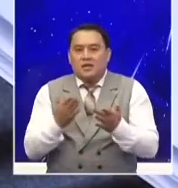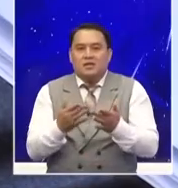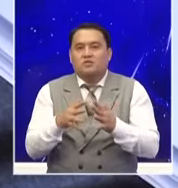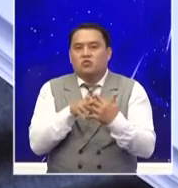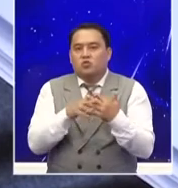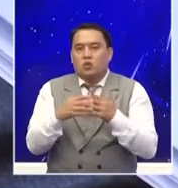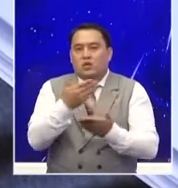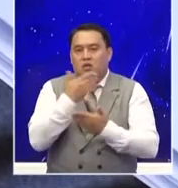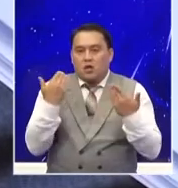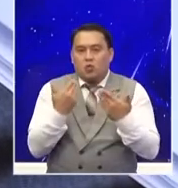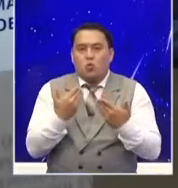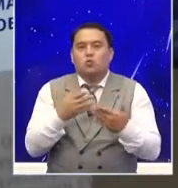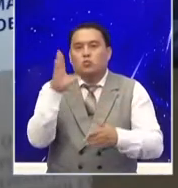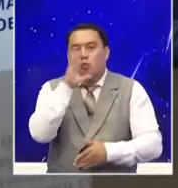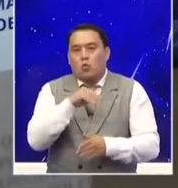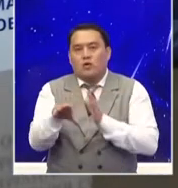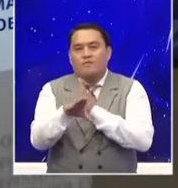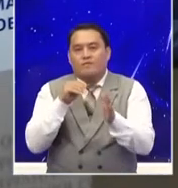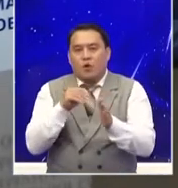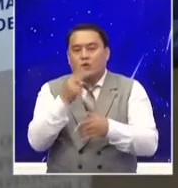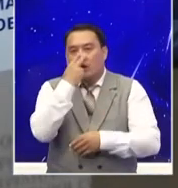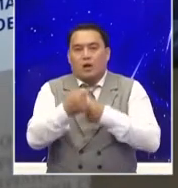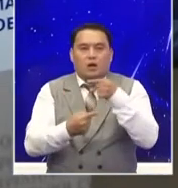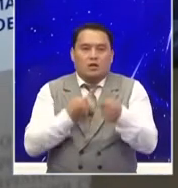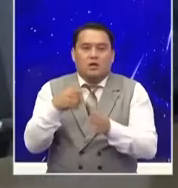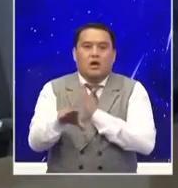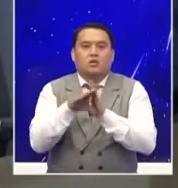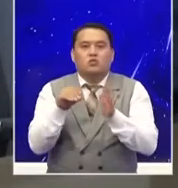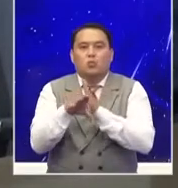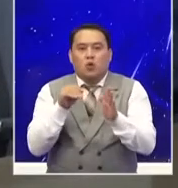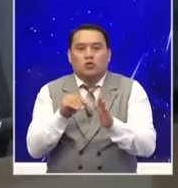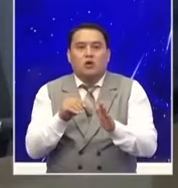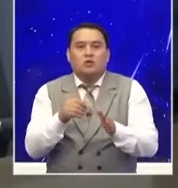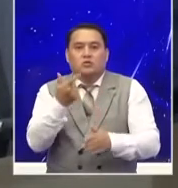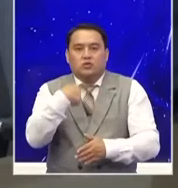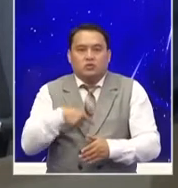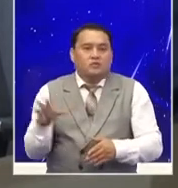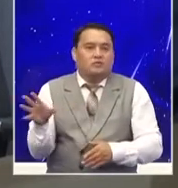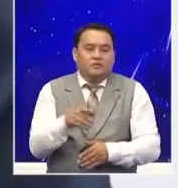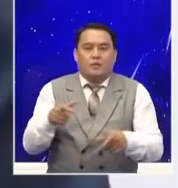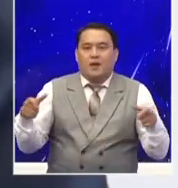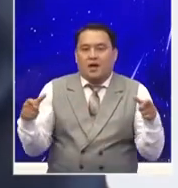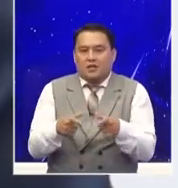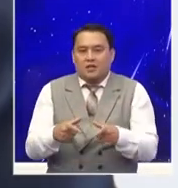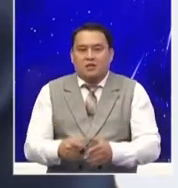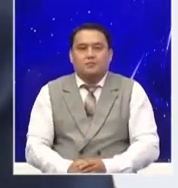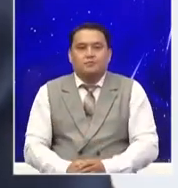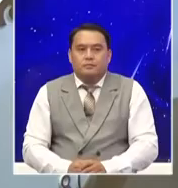нет интернета, нуротановцы смогут проголосовать традиционно на избирательных участках, но с соблюдением всех мер карантинного